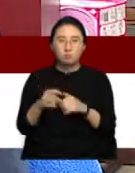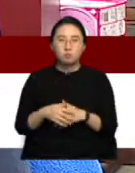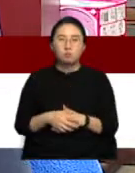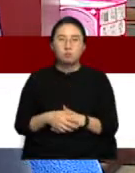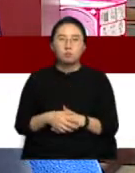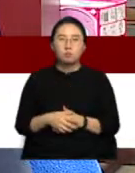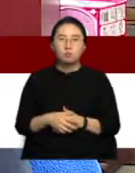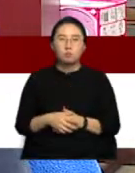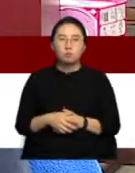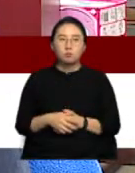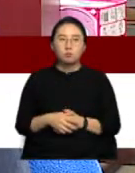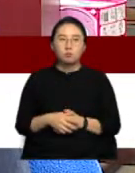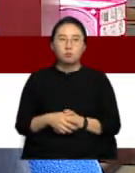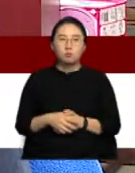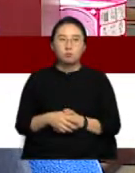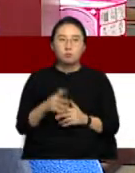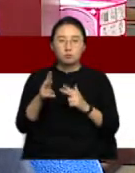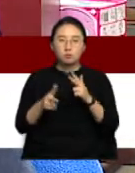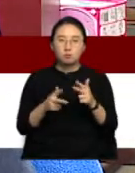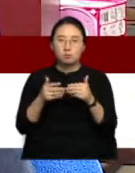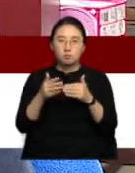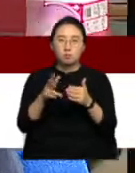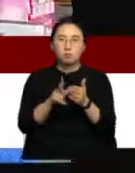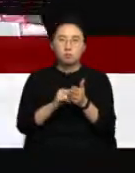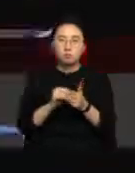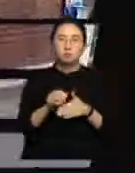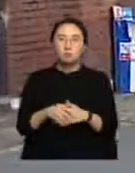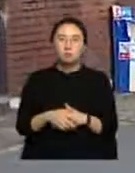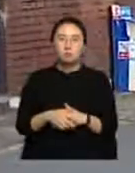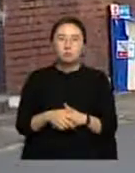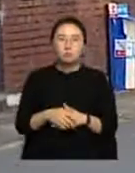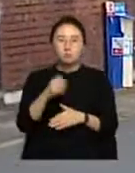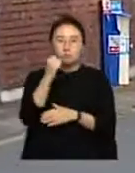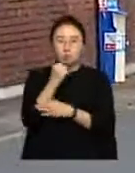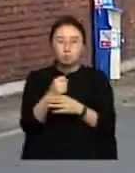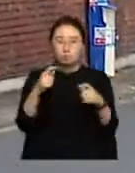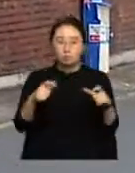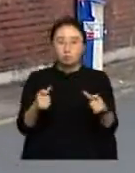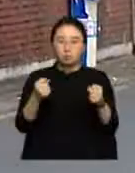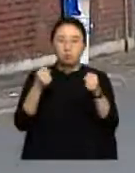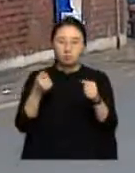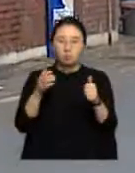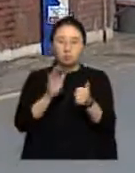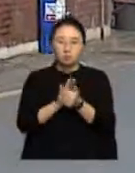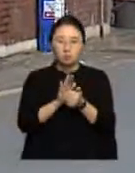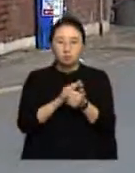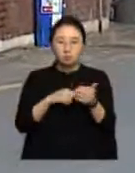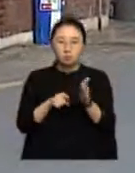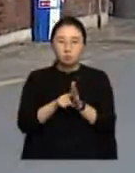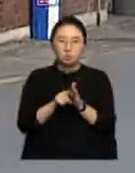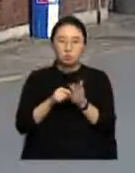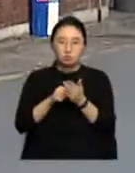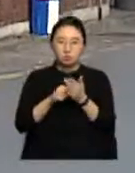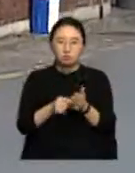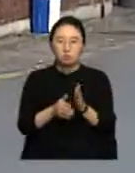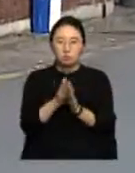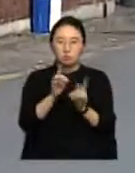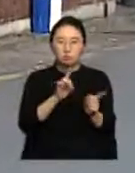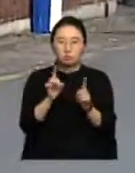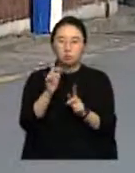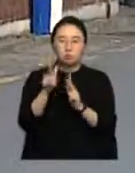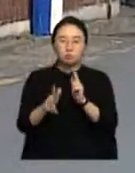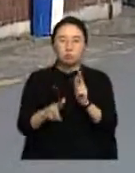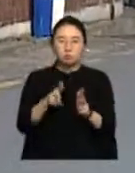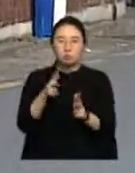획일적으로 똑같은 도시재생 사업이 진행되고 있다는 게 문제입니다. 낙후된 지역에 활력을 불어넣기 위해 추진되고 있는 도시재생